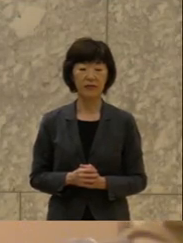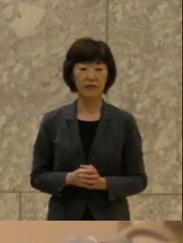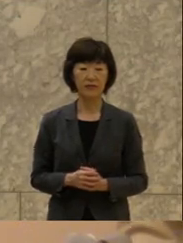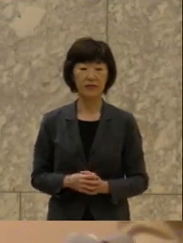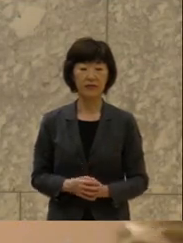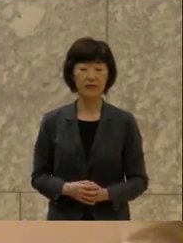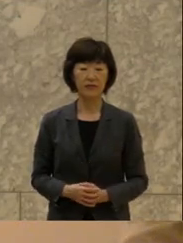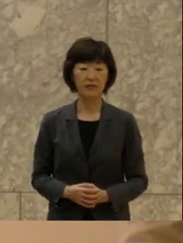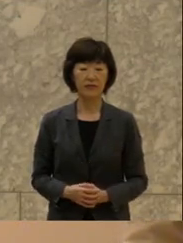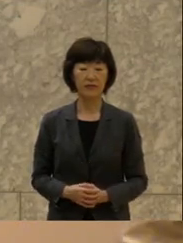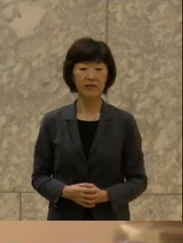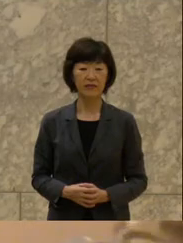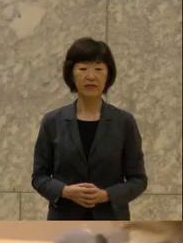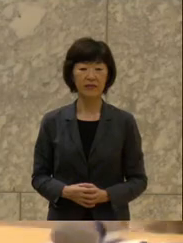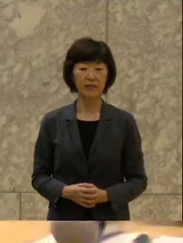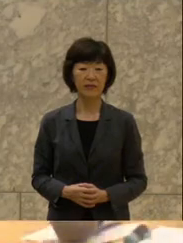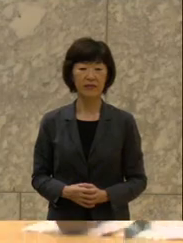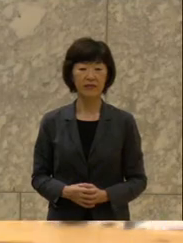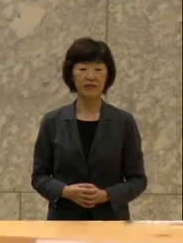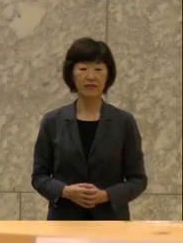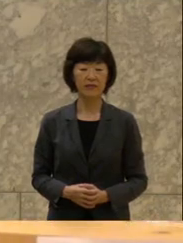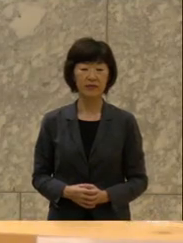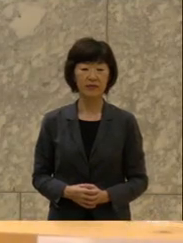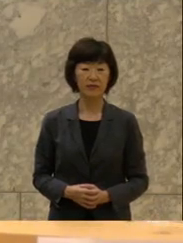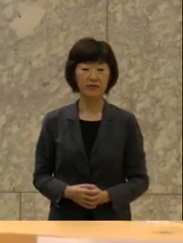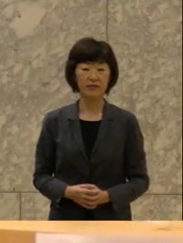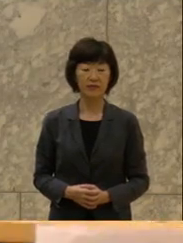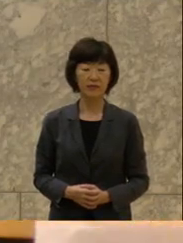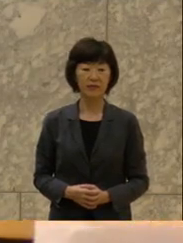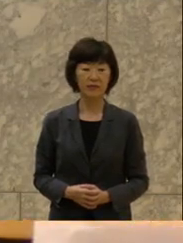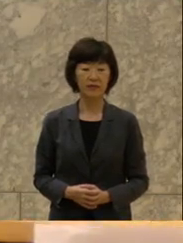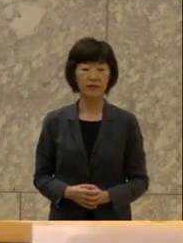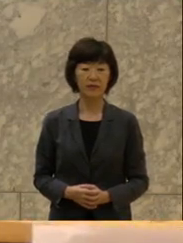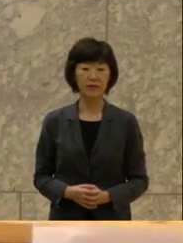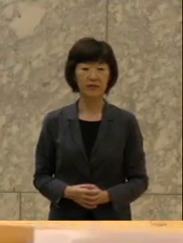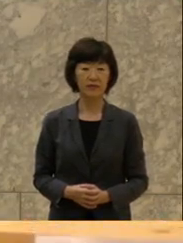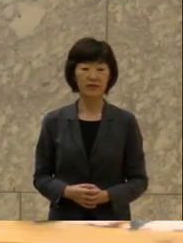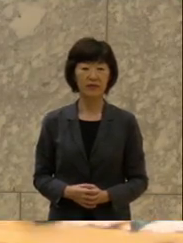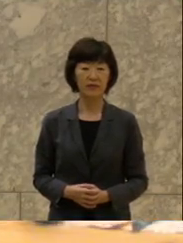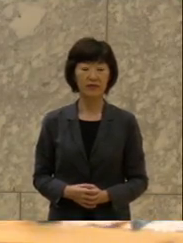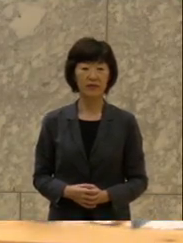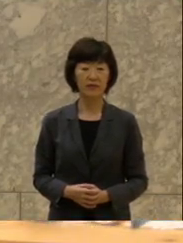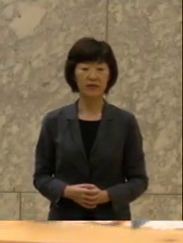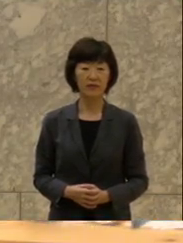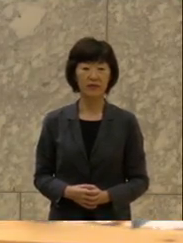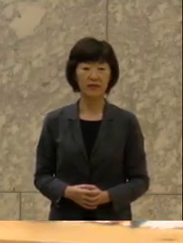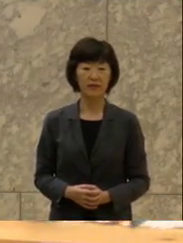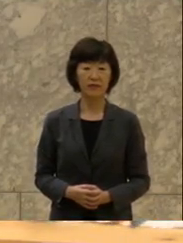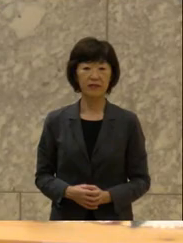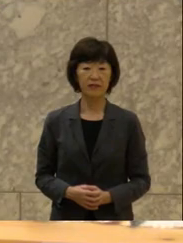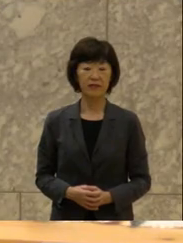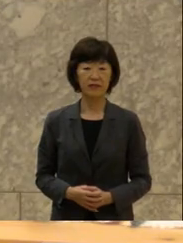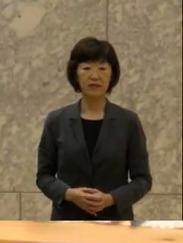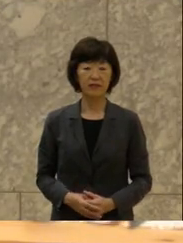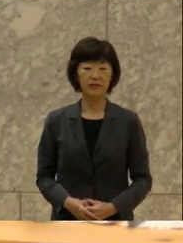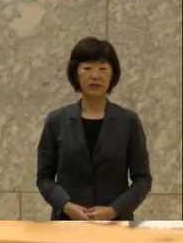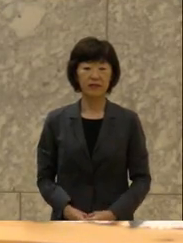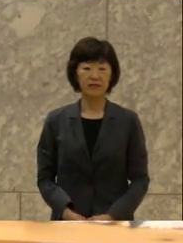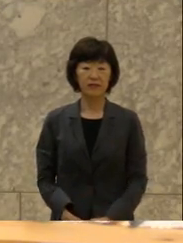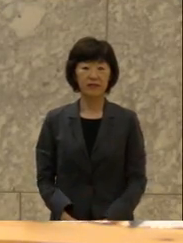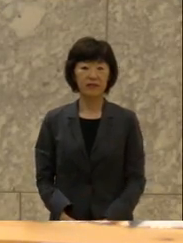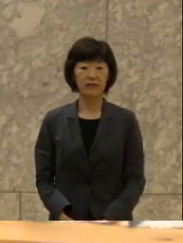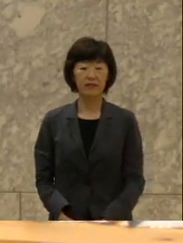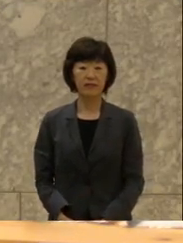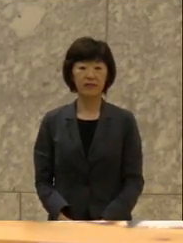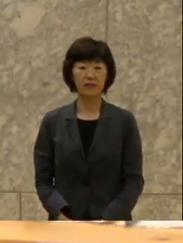は今まで知らなかった世界に触れることができるというところが一番の大きな魅力だと